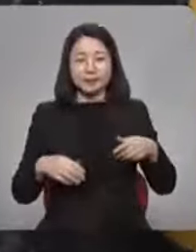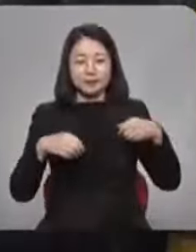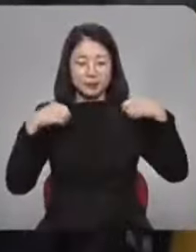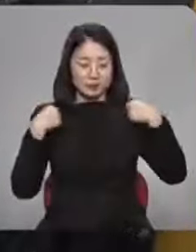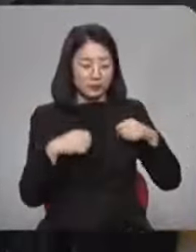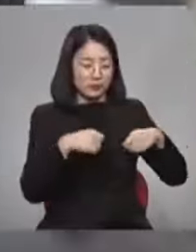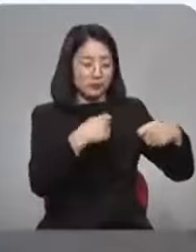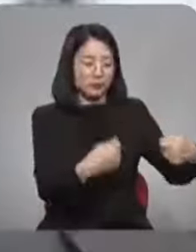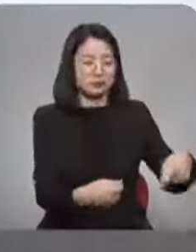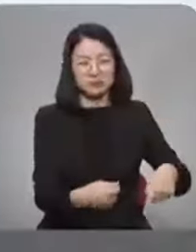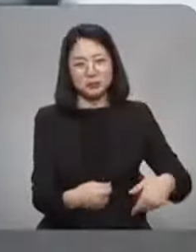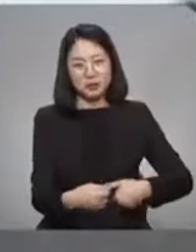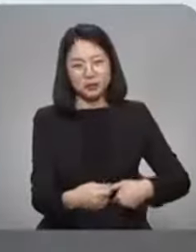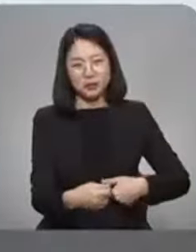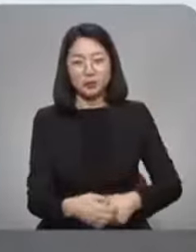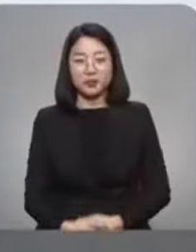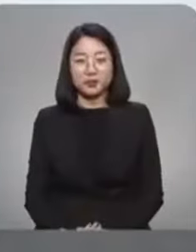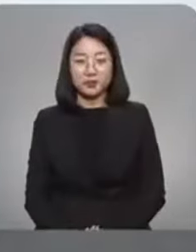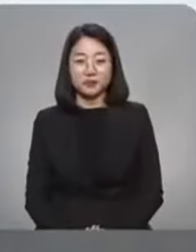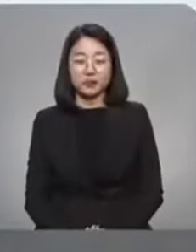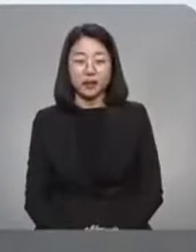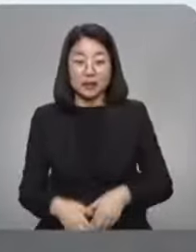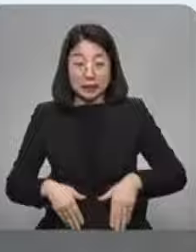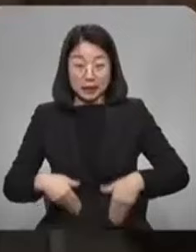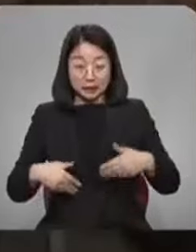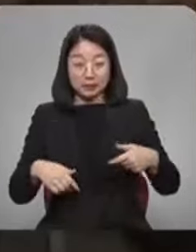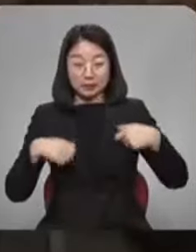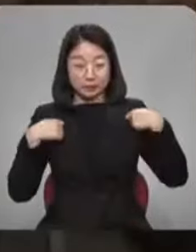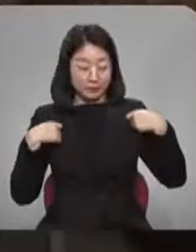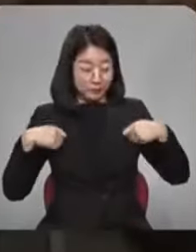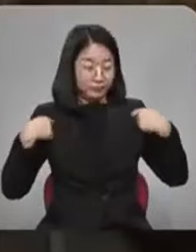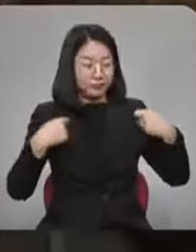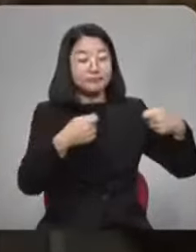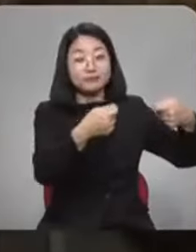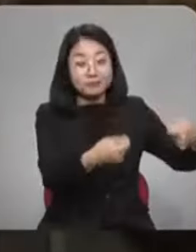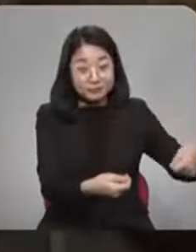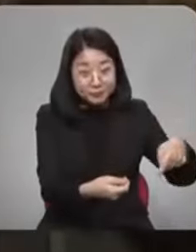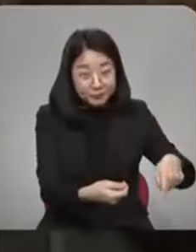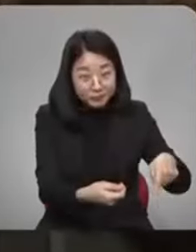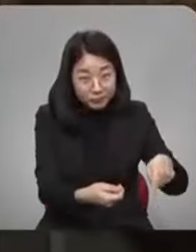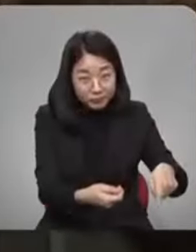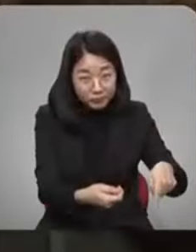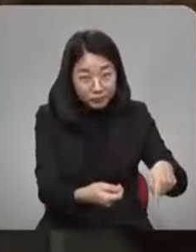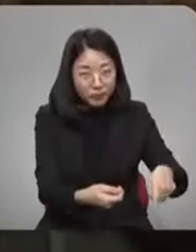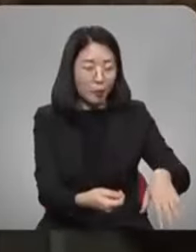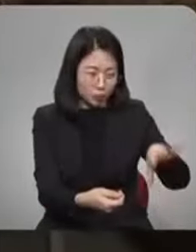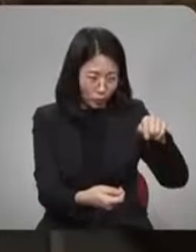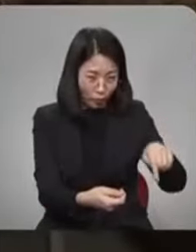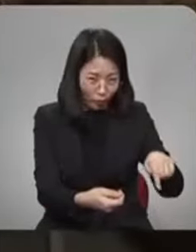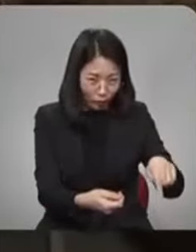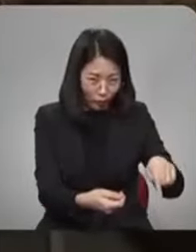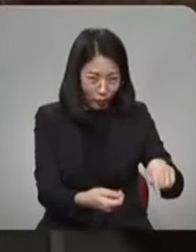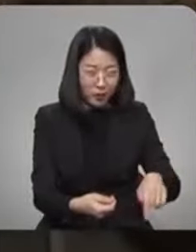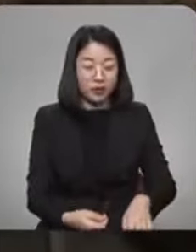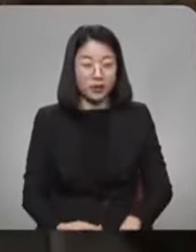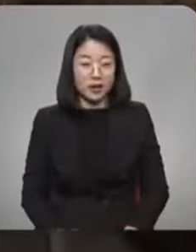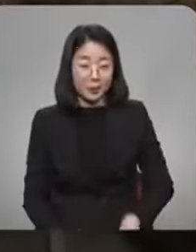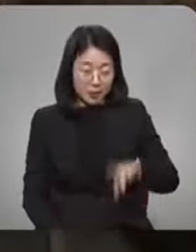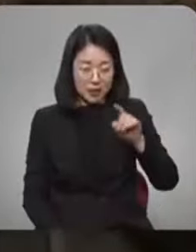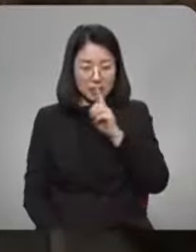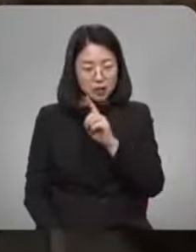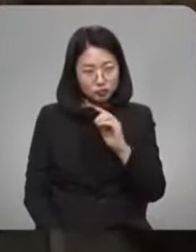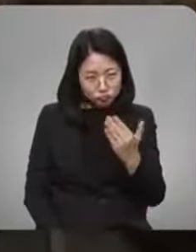올려주라고 조언합니다. 담요라든지 이런 걸로 좀 체온을 올릴 수 있게끔 좀 덮어주시면 될 것 같고 가급적이면